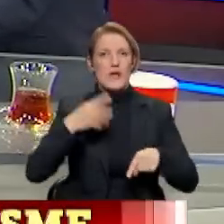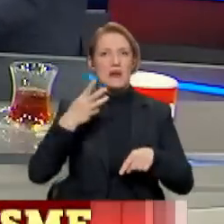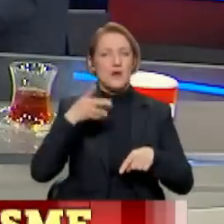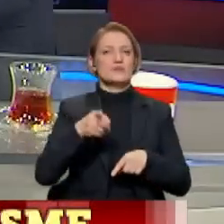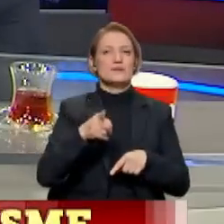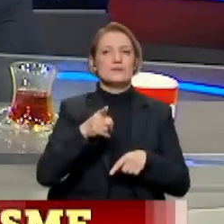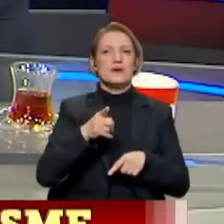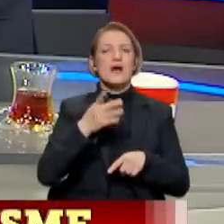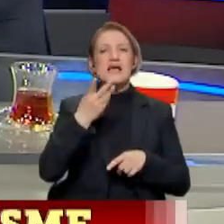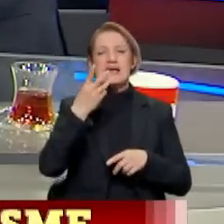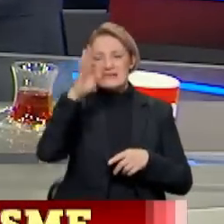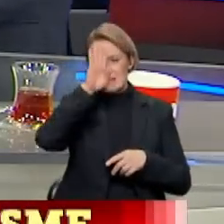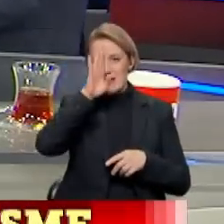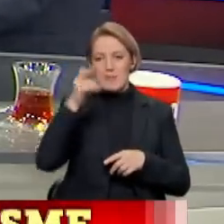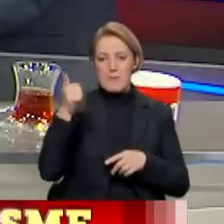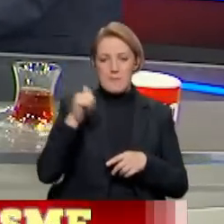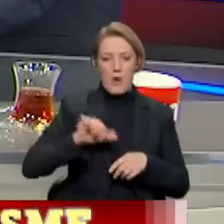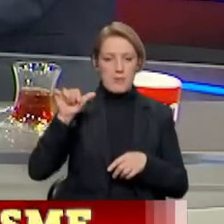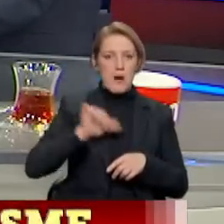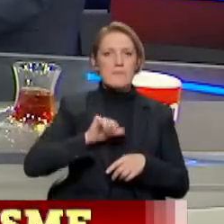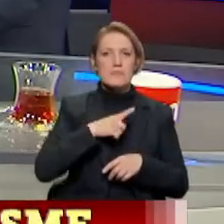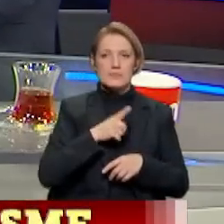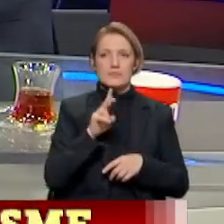İstanbul'da alınan hezimeti, özellikle 23 Haziran